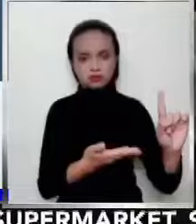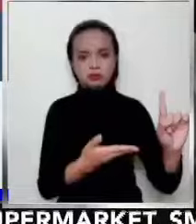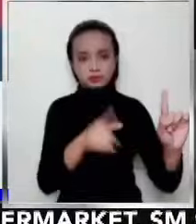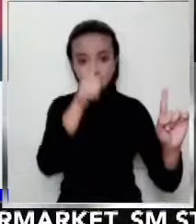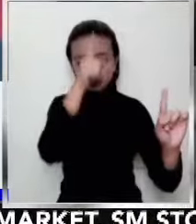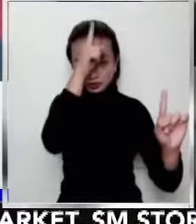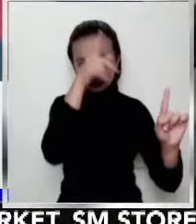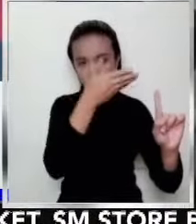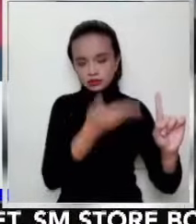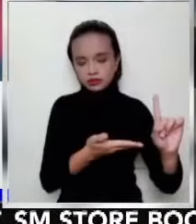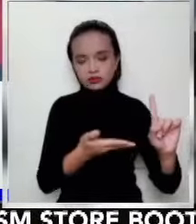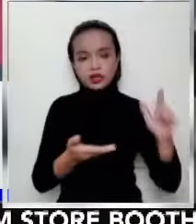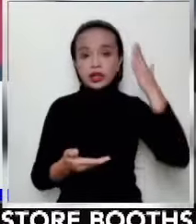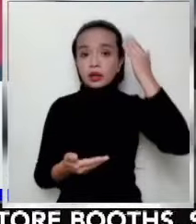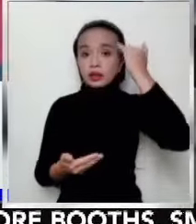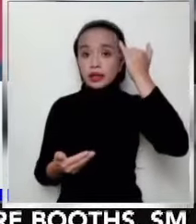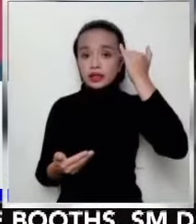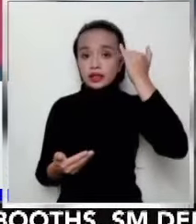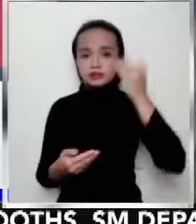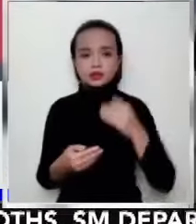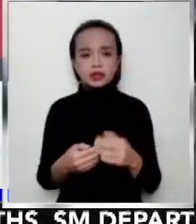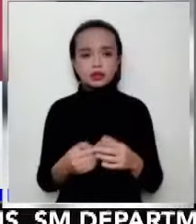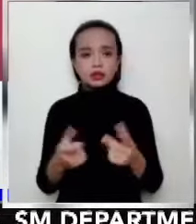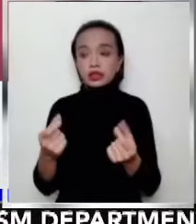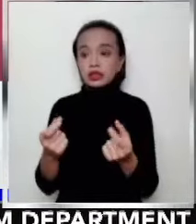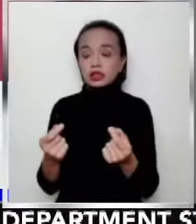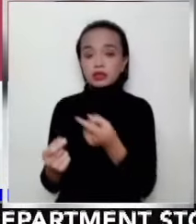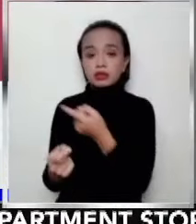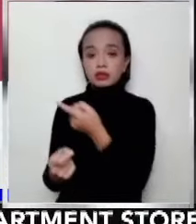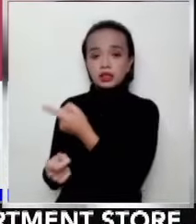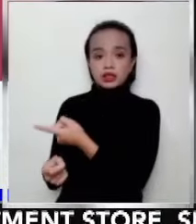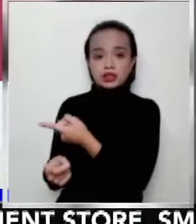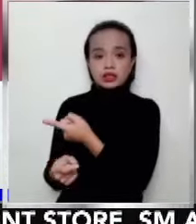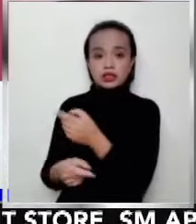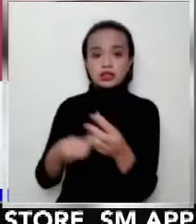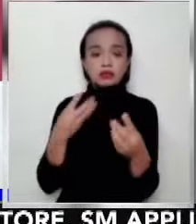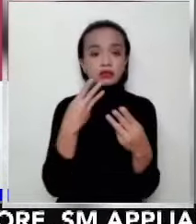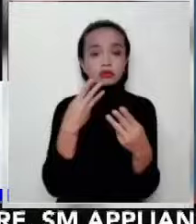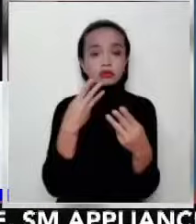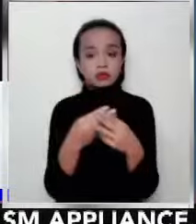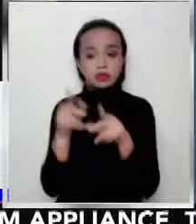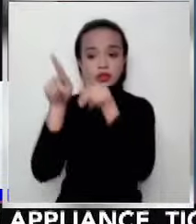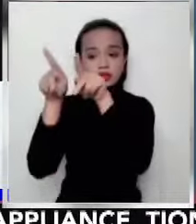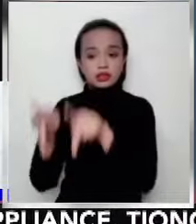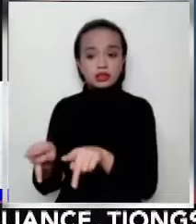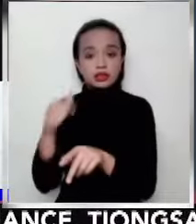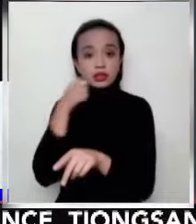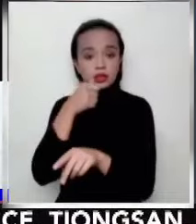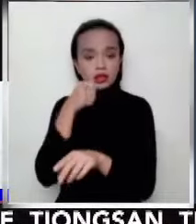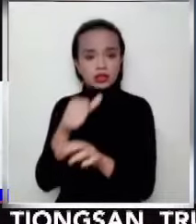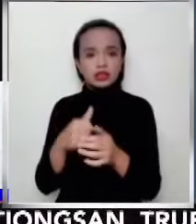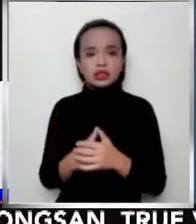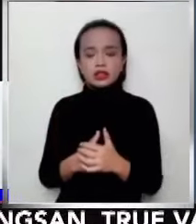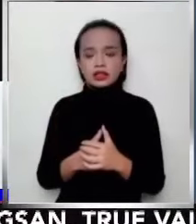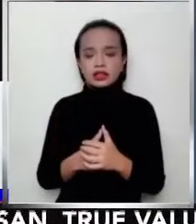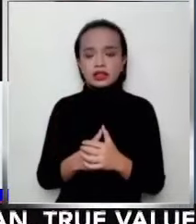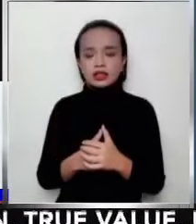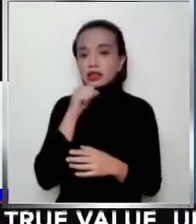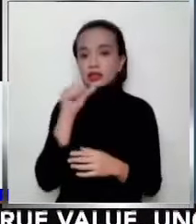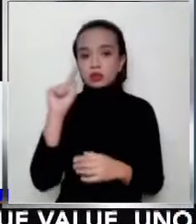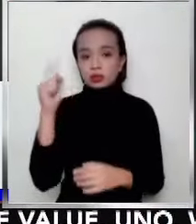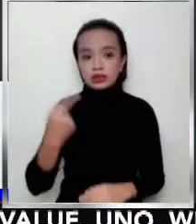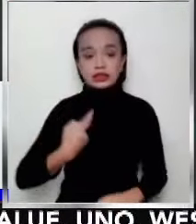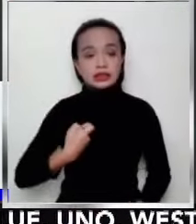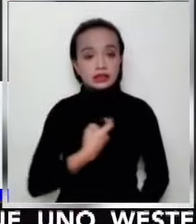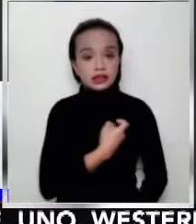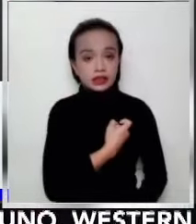Dahil yung mga ginawa niya o yung ginawa niya doon sa isang Muntinlupa citizen, no? Hindi lang naka-offend sa isang tao, which is the